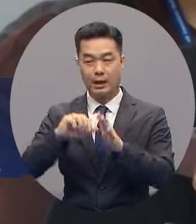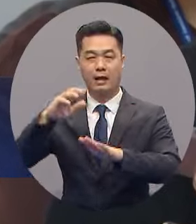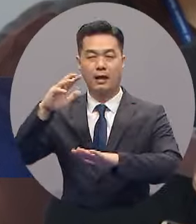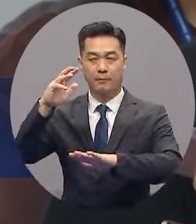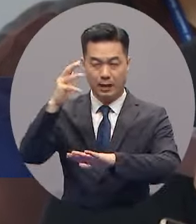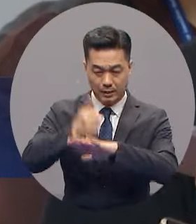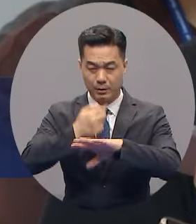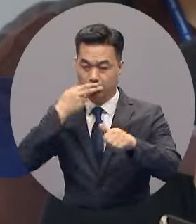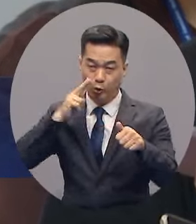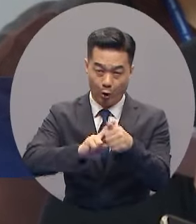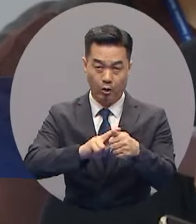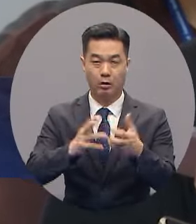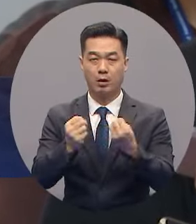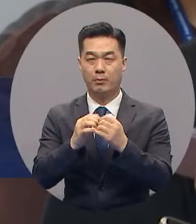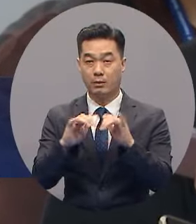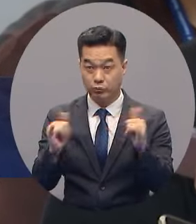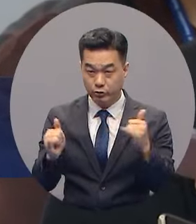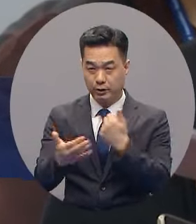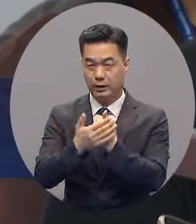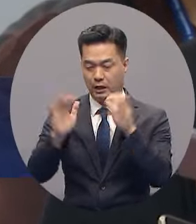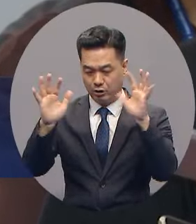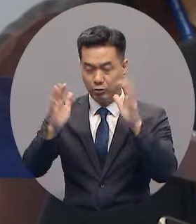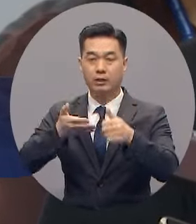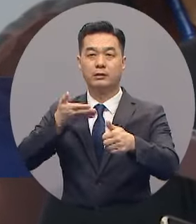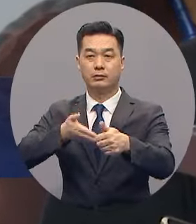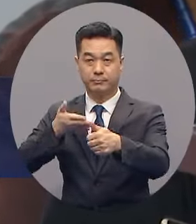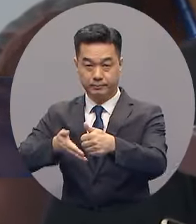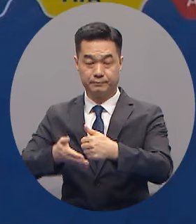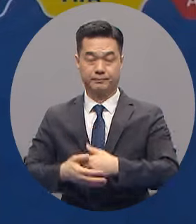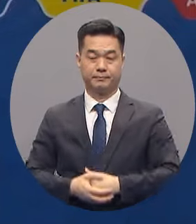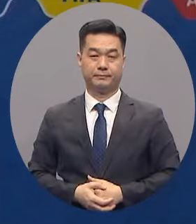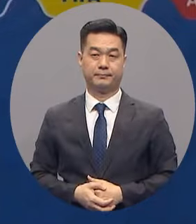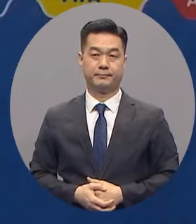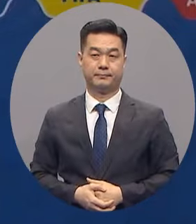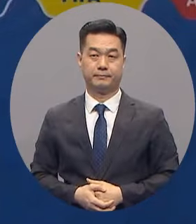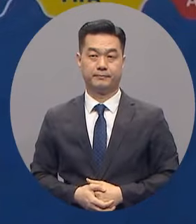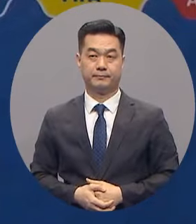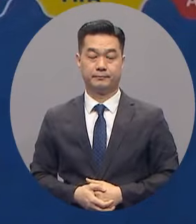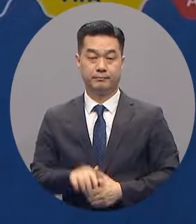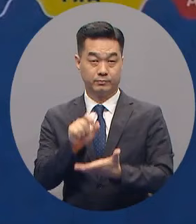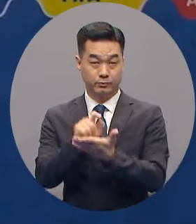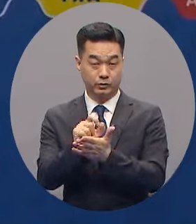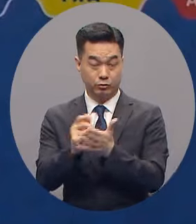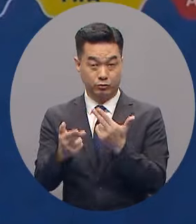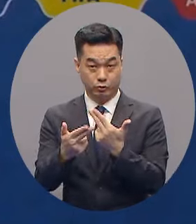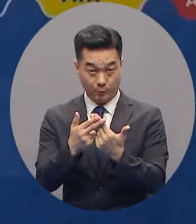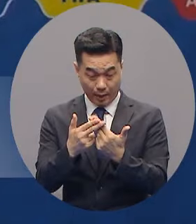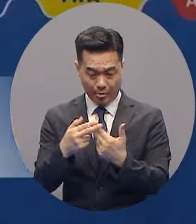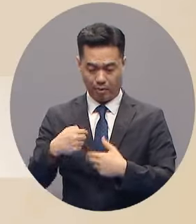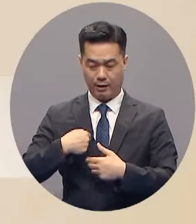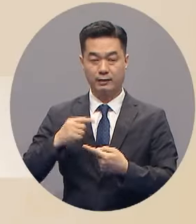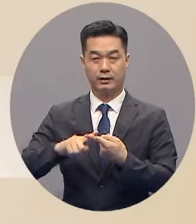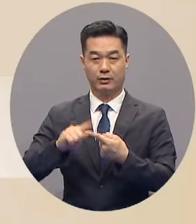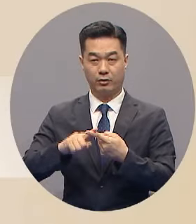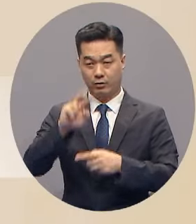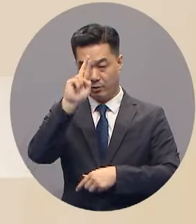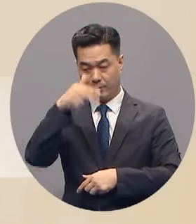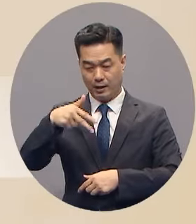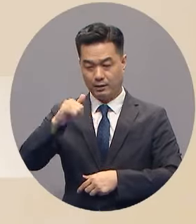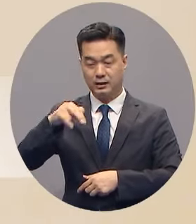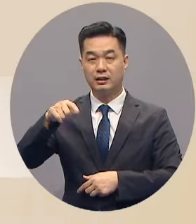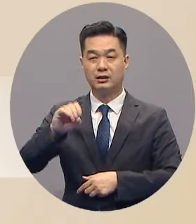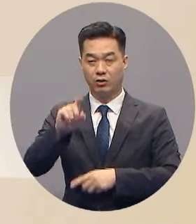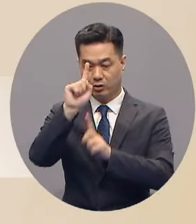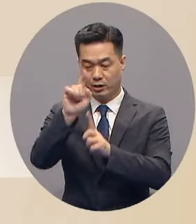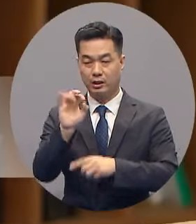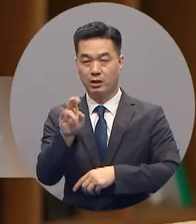마지막 도전에 많은 분들이 좀 응원해 주셨으면 감사하겠습니다. 축구협회와 자신을 향해 박지성과 이영표, 박주호